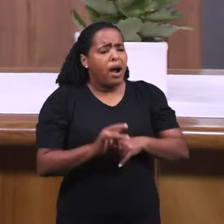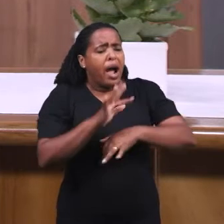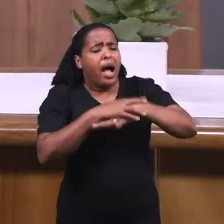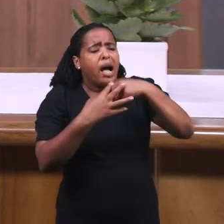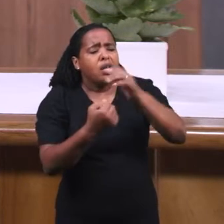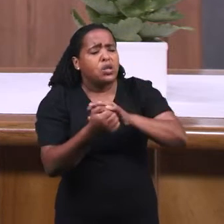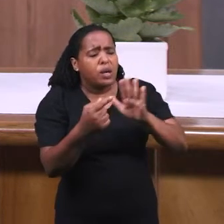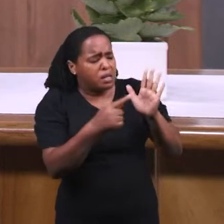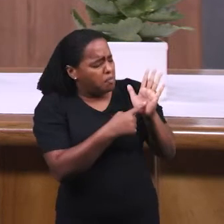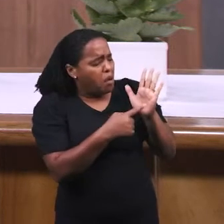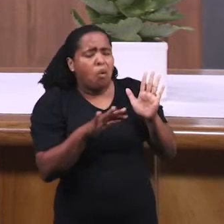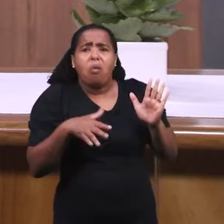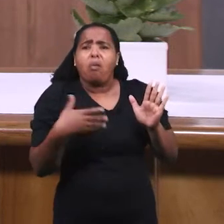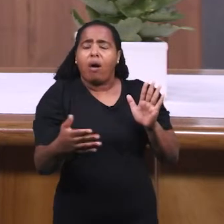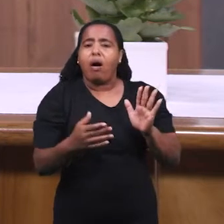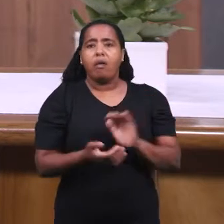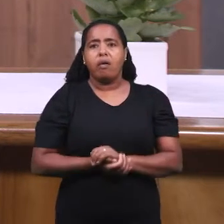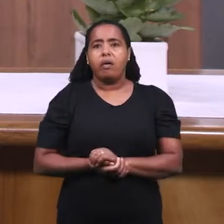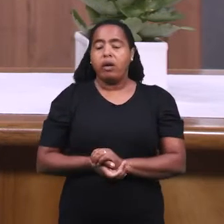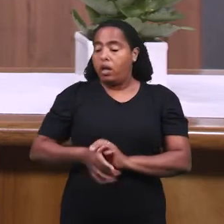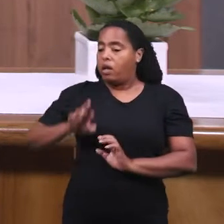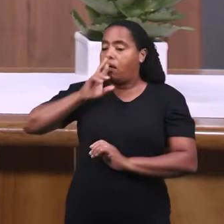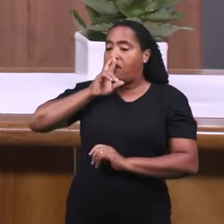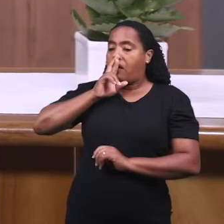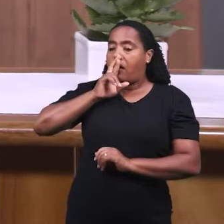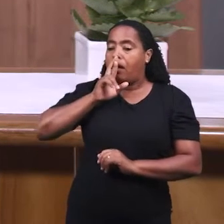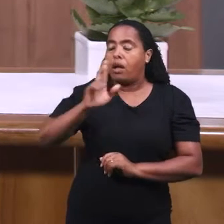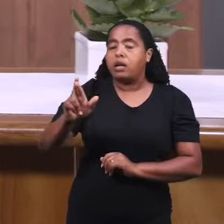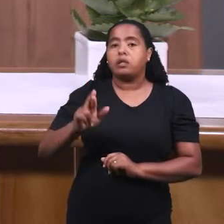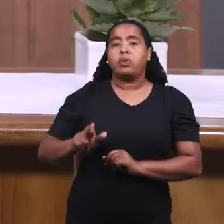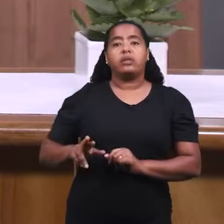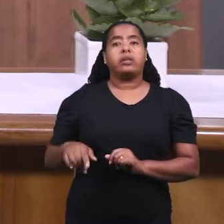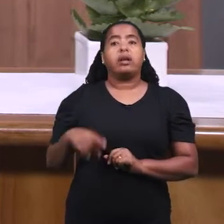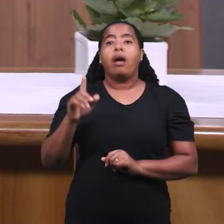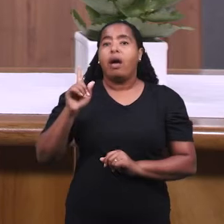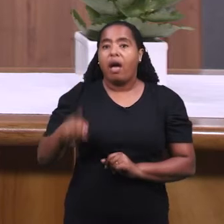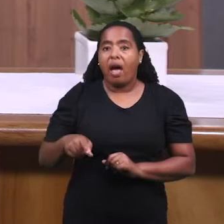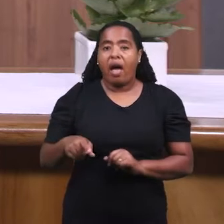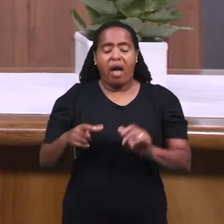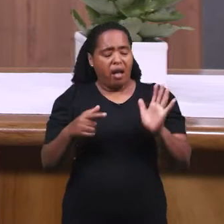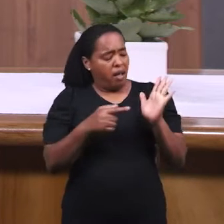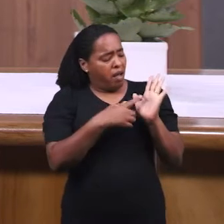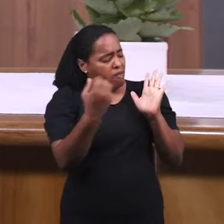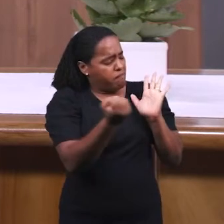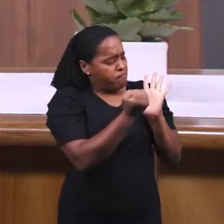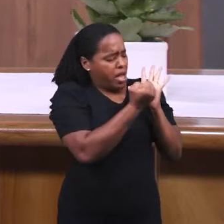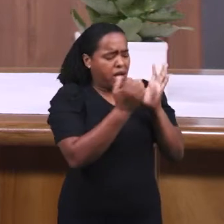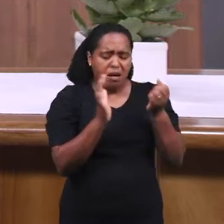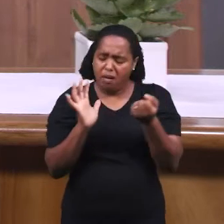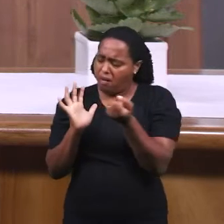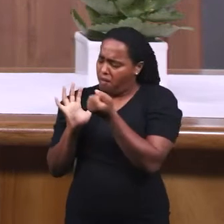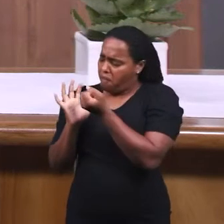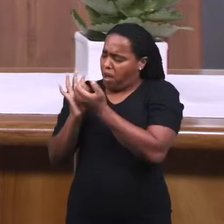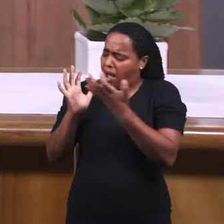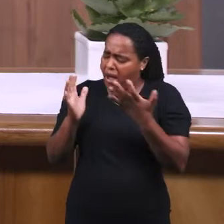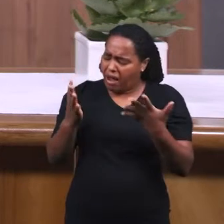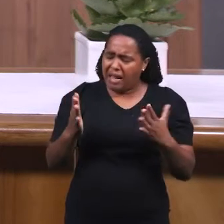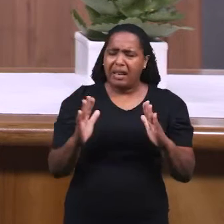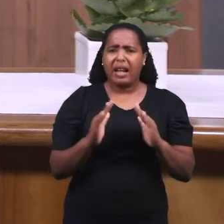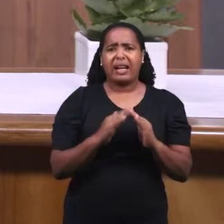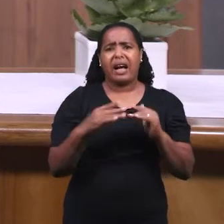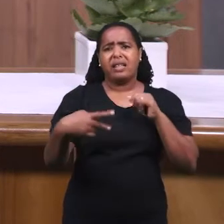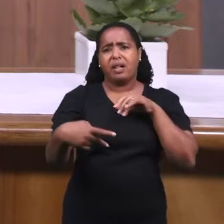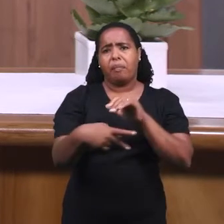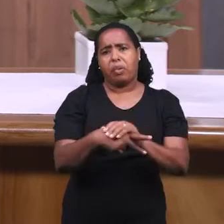на руках твоих, на ногах твоих. И Иисус пророчески отвечает, эти раны, которыми я был ранен в